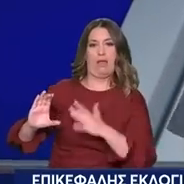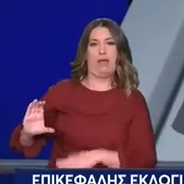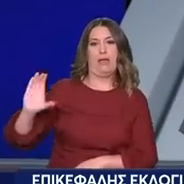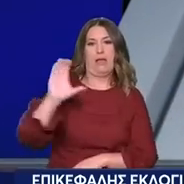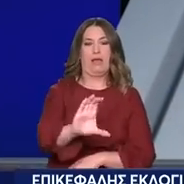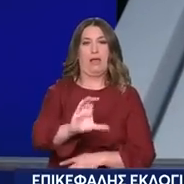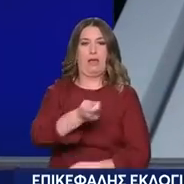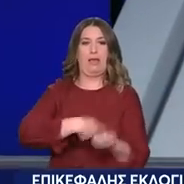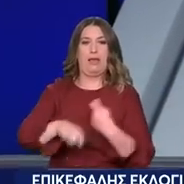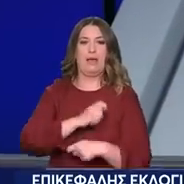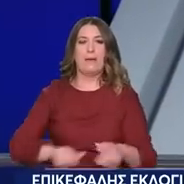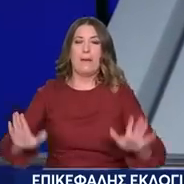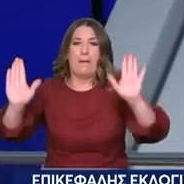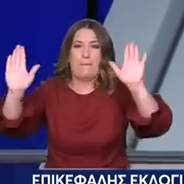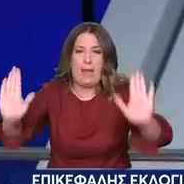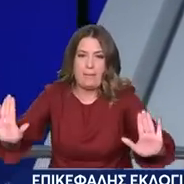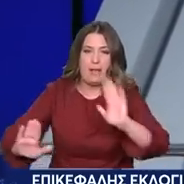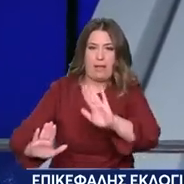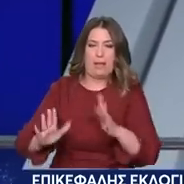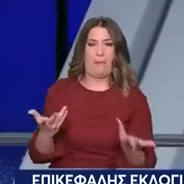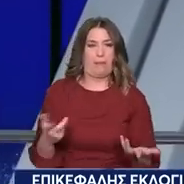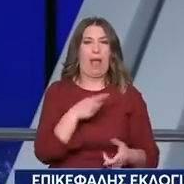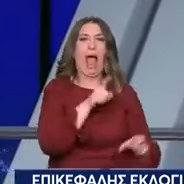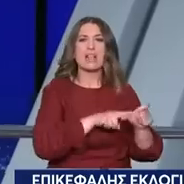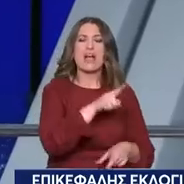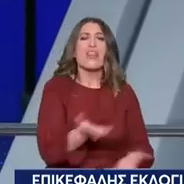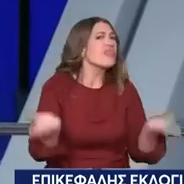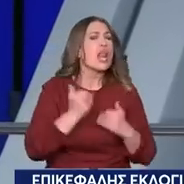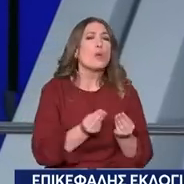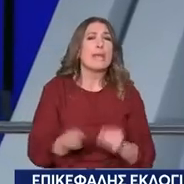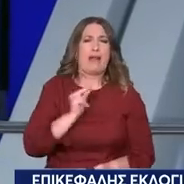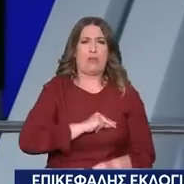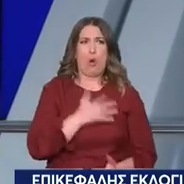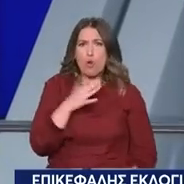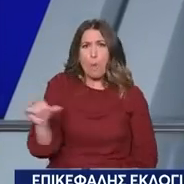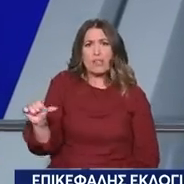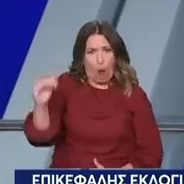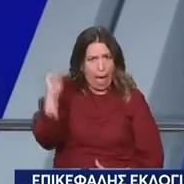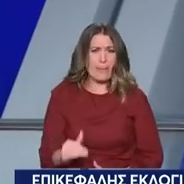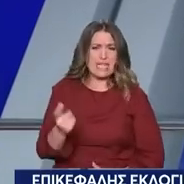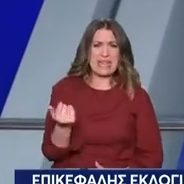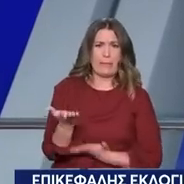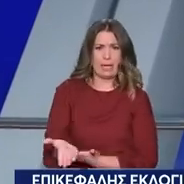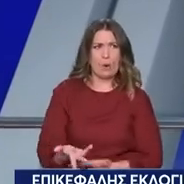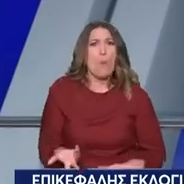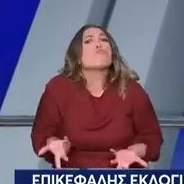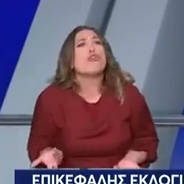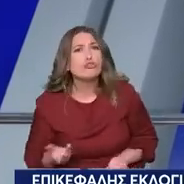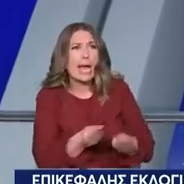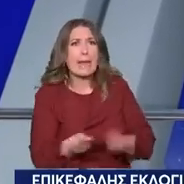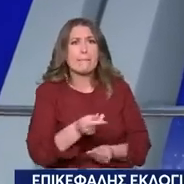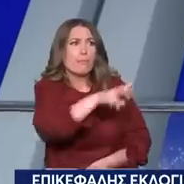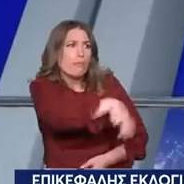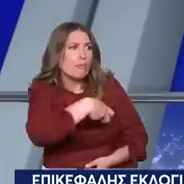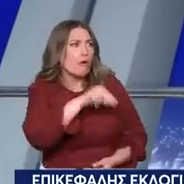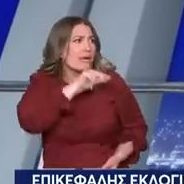παράδειγμα. Αν υπερκέρδη δεν έχουν οι εταιρείες των πετρελαιοειδών, γιατί πια έχουν πέσει οι τιμές των καυσίμων. Άρα η υπερφορολόγηση δεν μπορεί να προκύψει από εκεί.